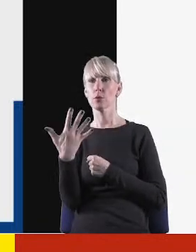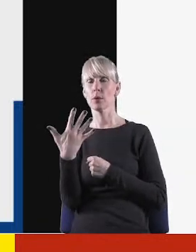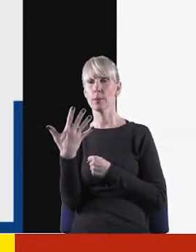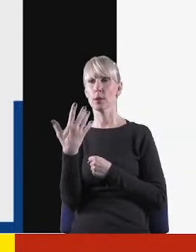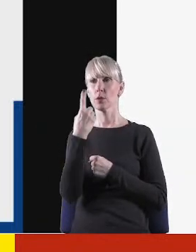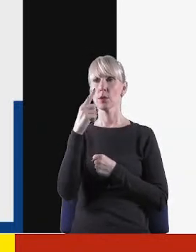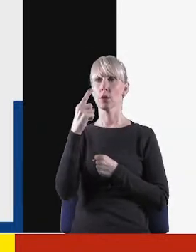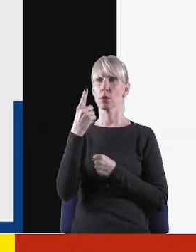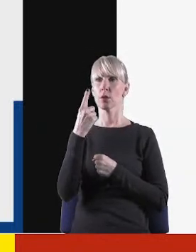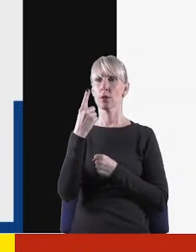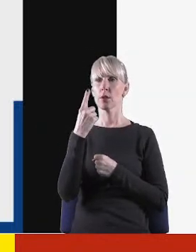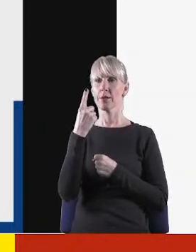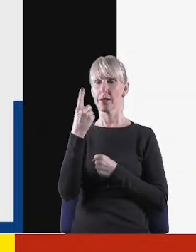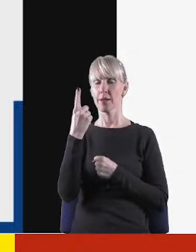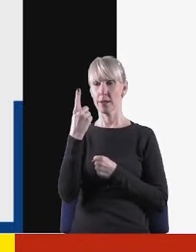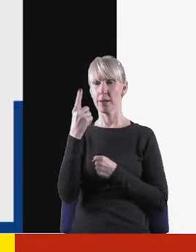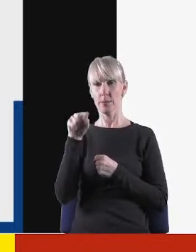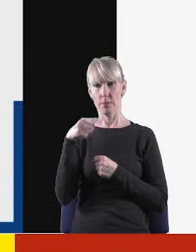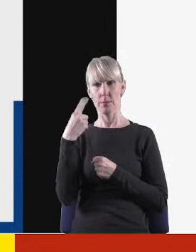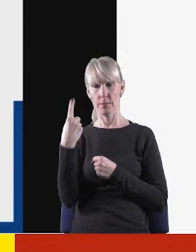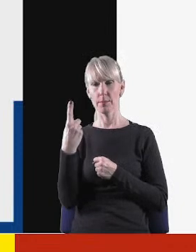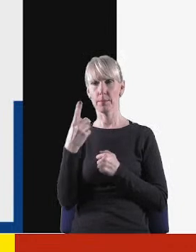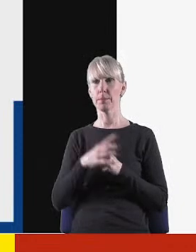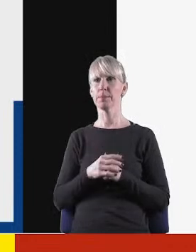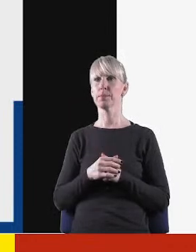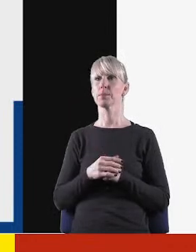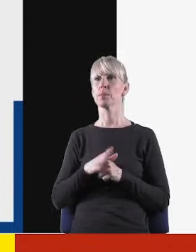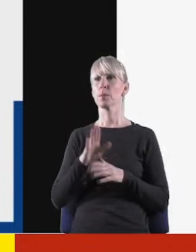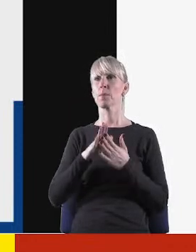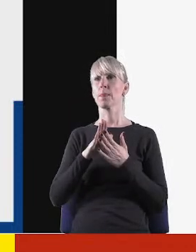75,1, natomiast ta zdawalność wojewódzka to